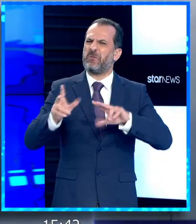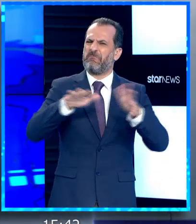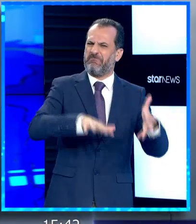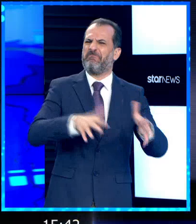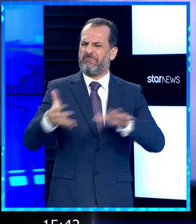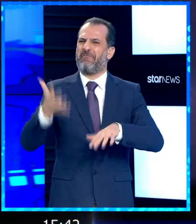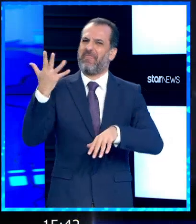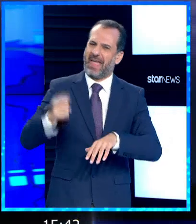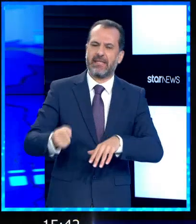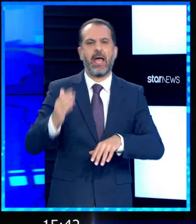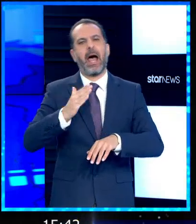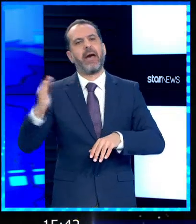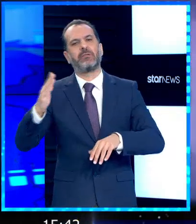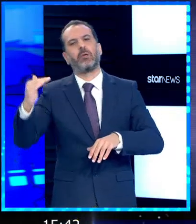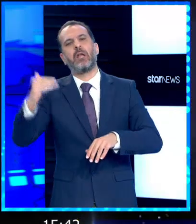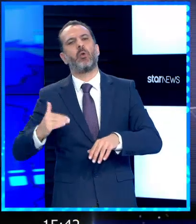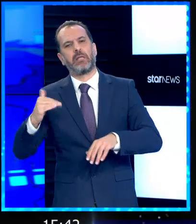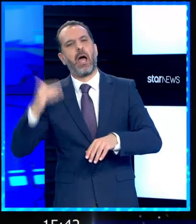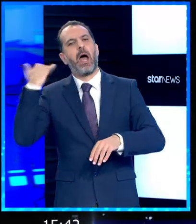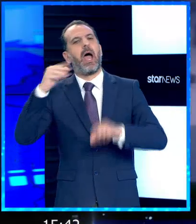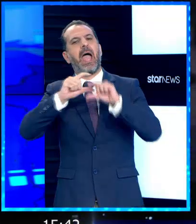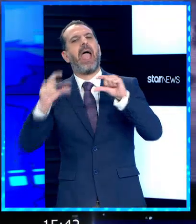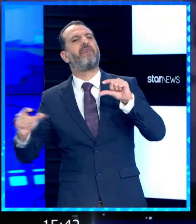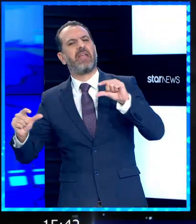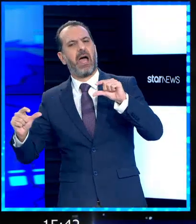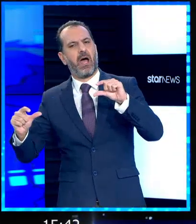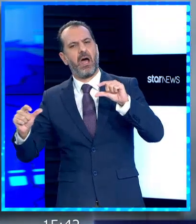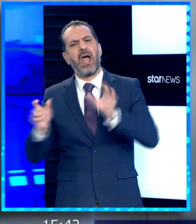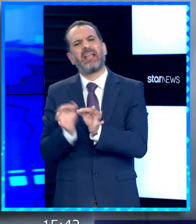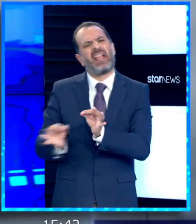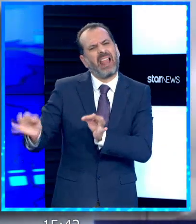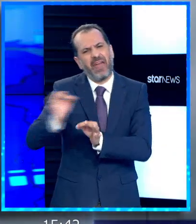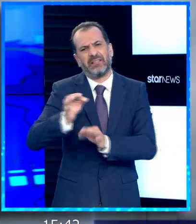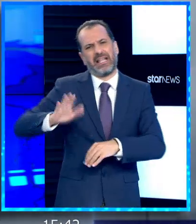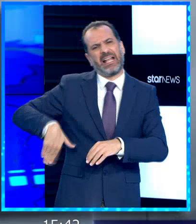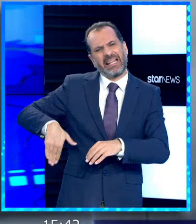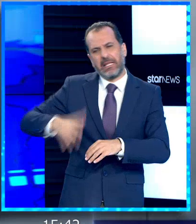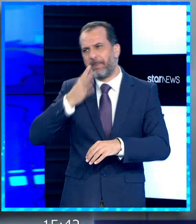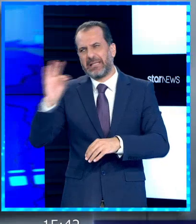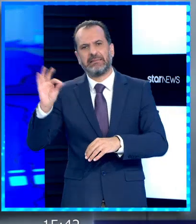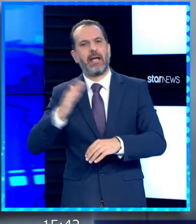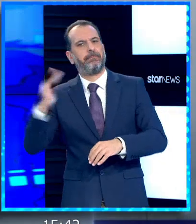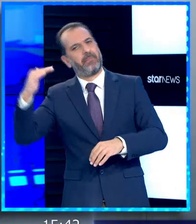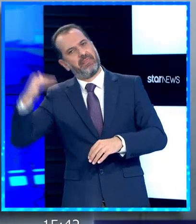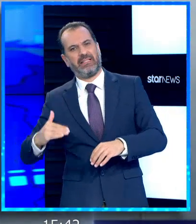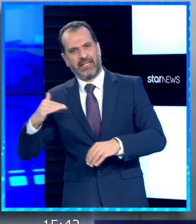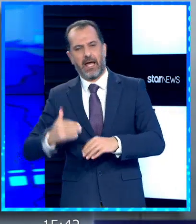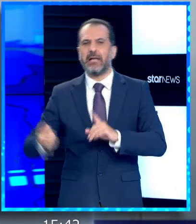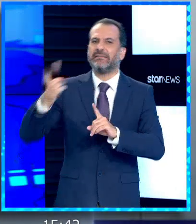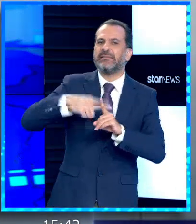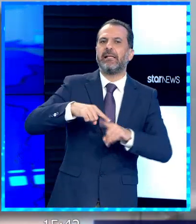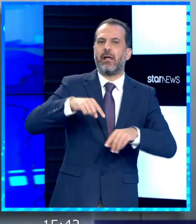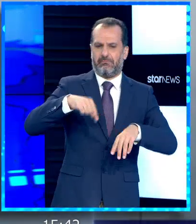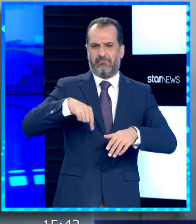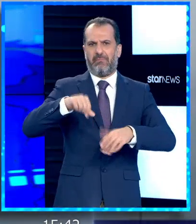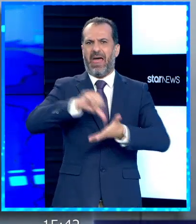στα ανατολικά και τα νότια, από την Εύβοια δηλαδή ουσιαστικά Κυκλάδες, Κρήτη, στα νοτιότερα δηλαδή τμήματα της χώρας και στην ανατολική στερεά.